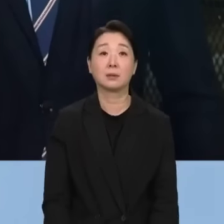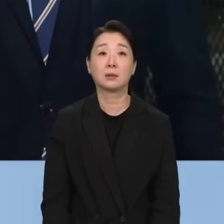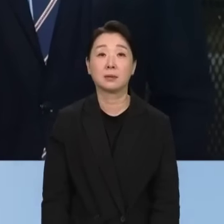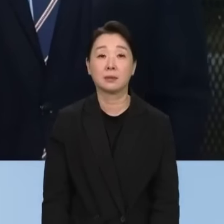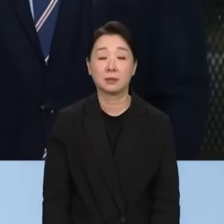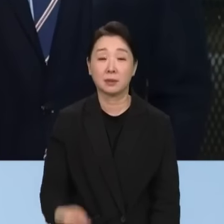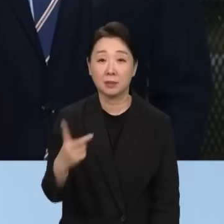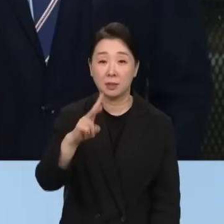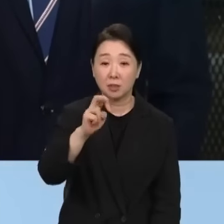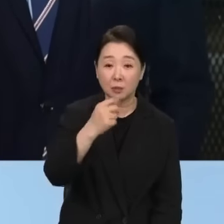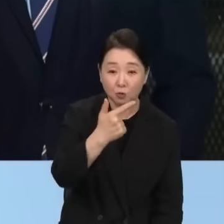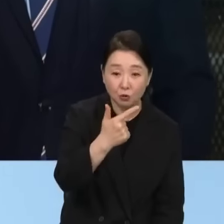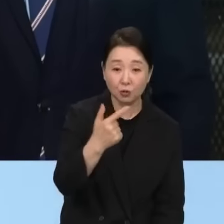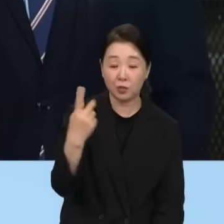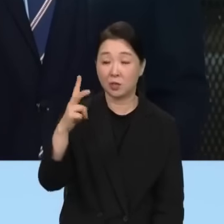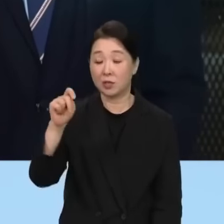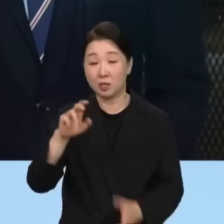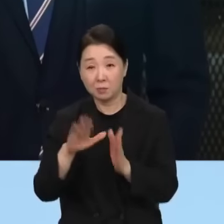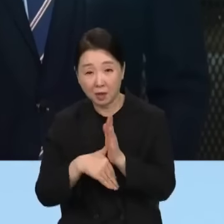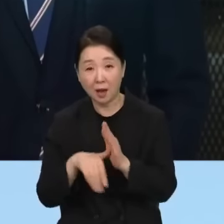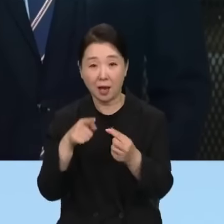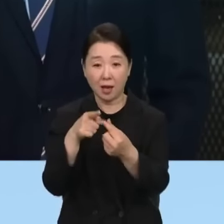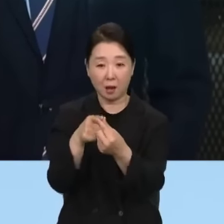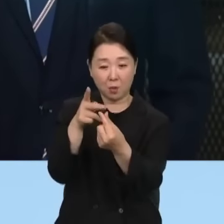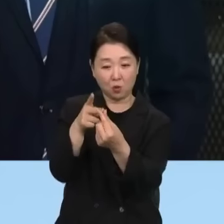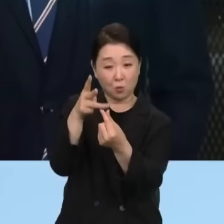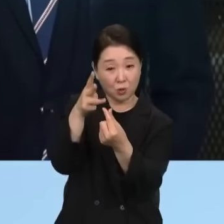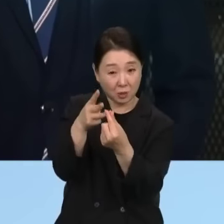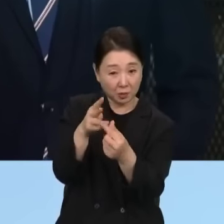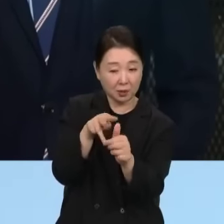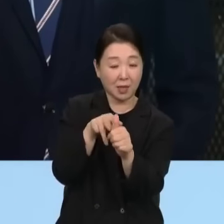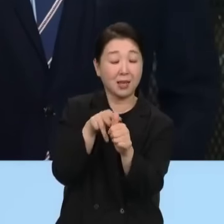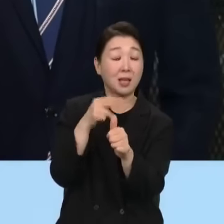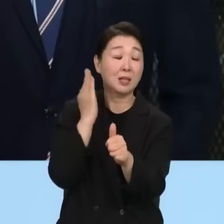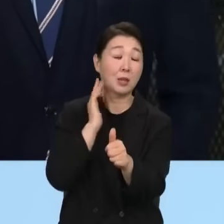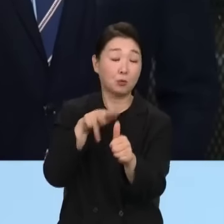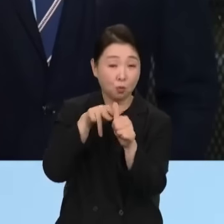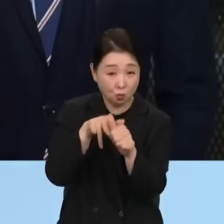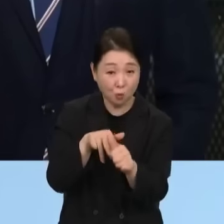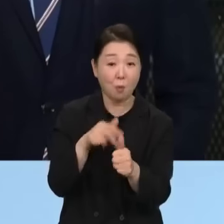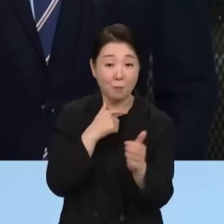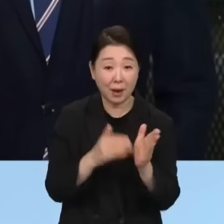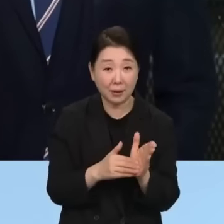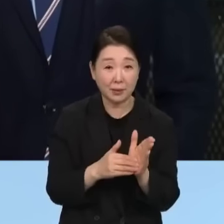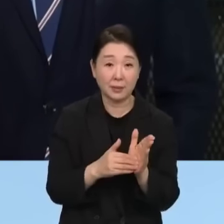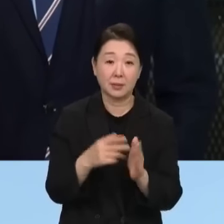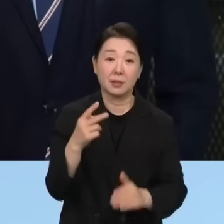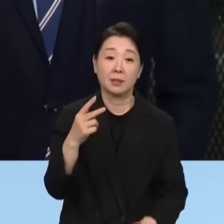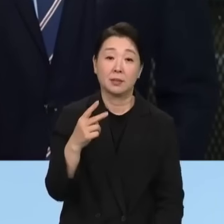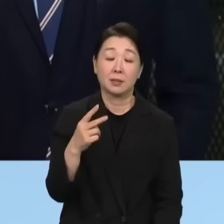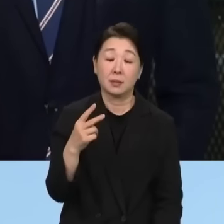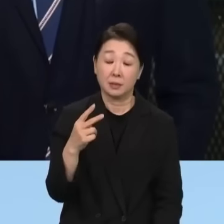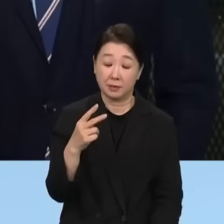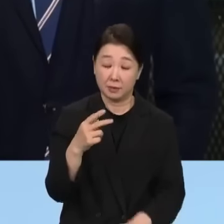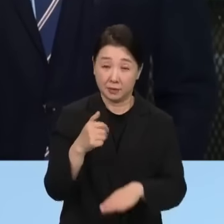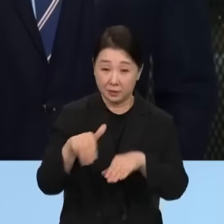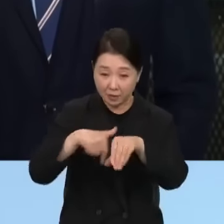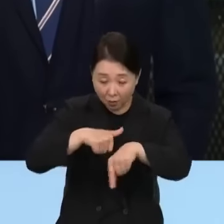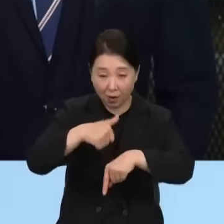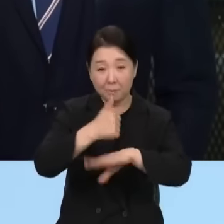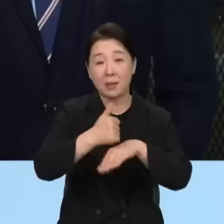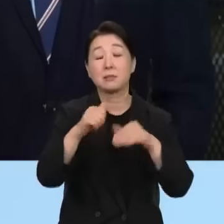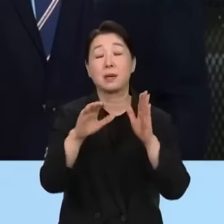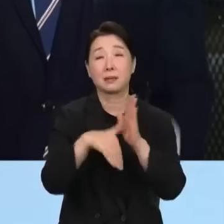2016년과 2020년에 이어 세 번째 대선 후보가 된 건데요. 전당대회 마지막 날인 18일에 후보 수락 연설을 할